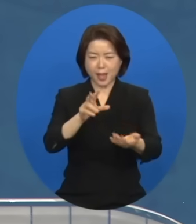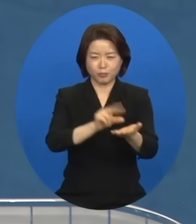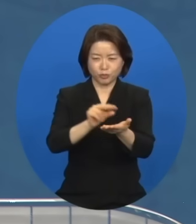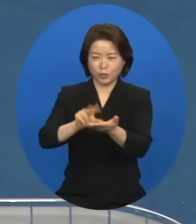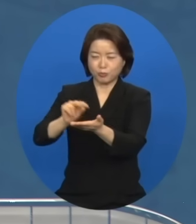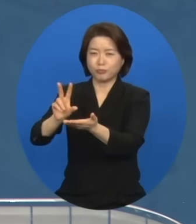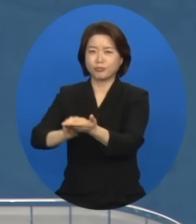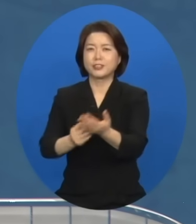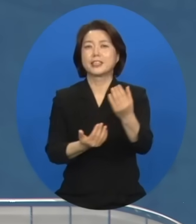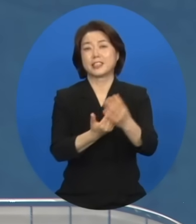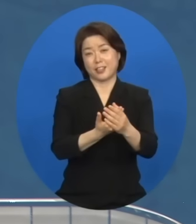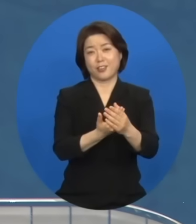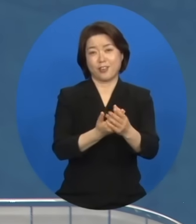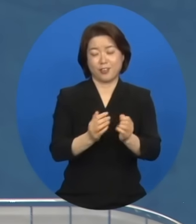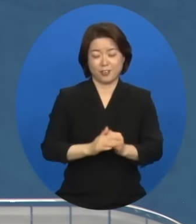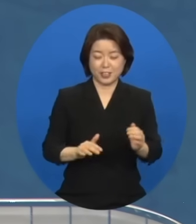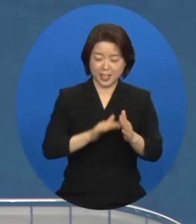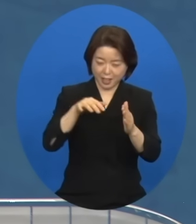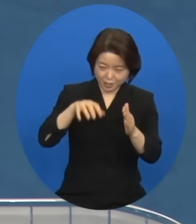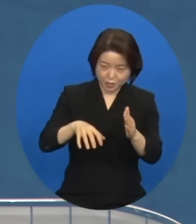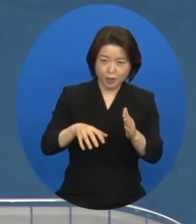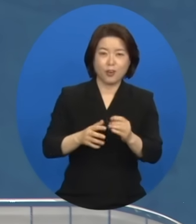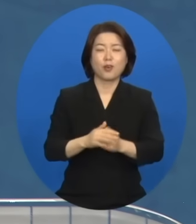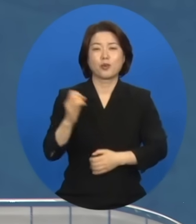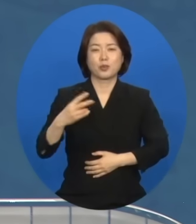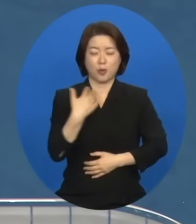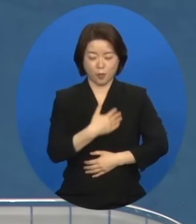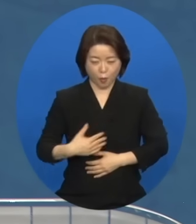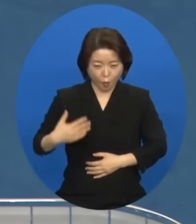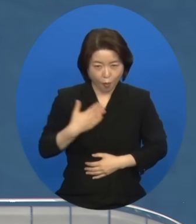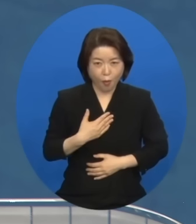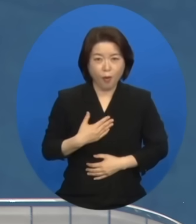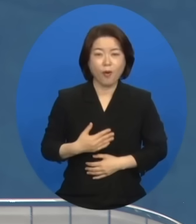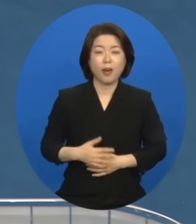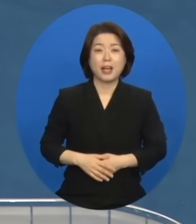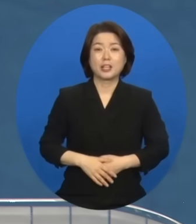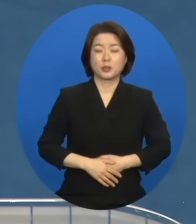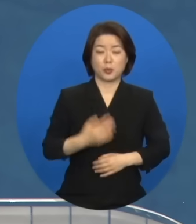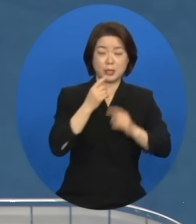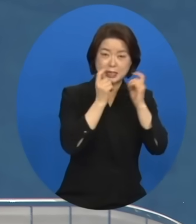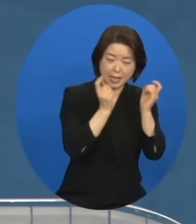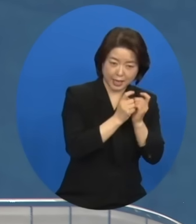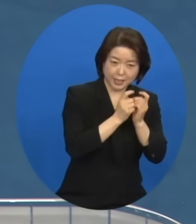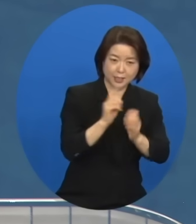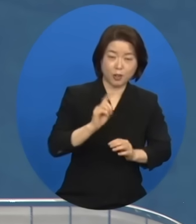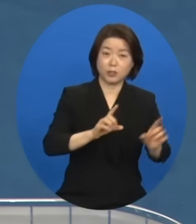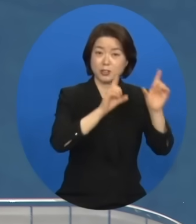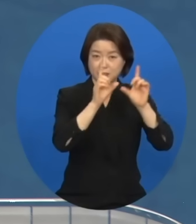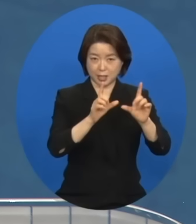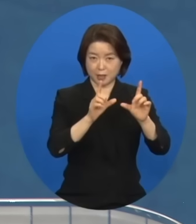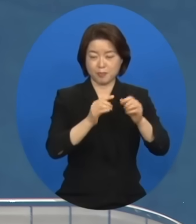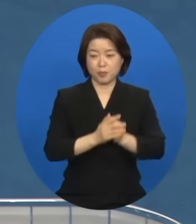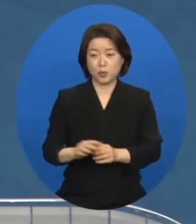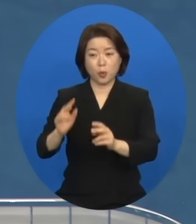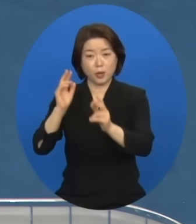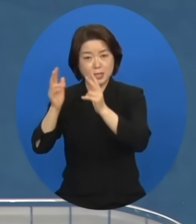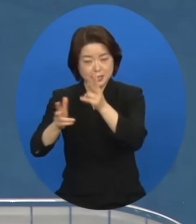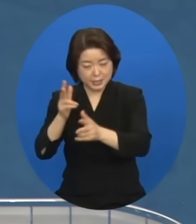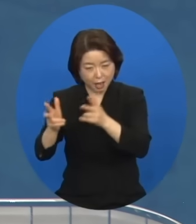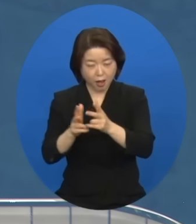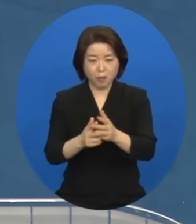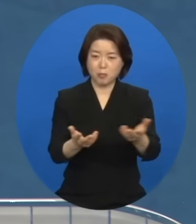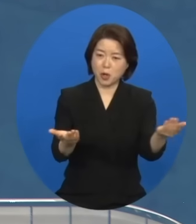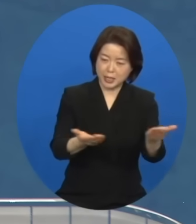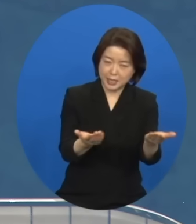거예요. 가정적으로, 건강상에, 개인적인 어떤 삶에, 사업이나